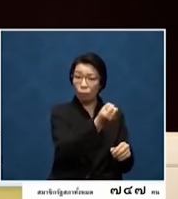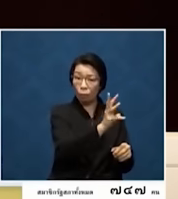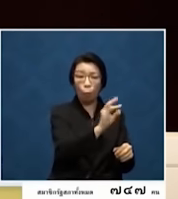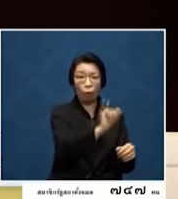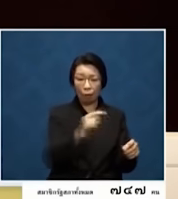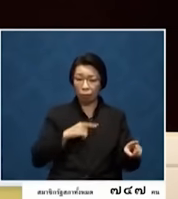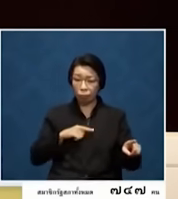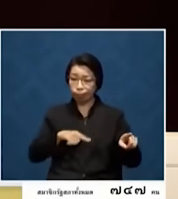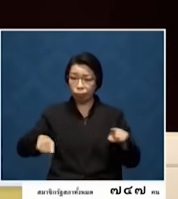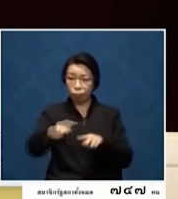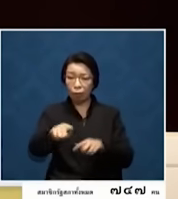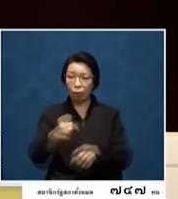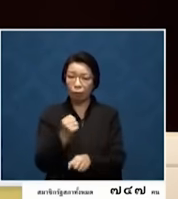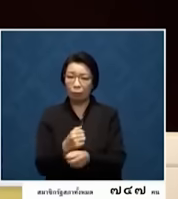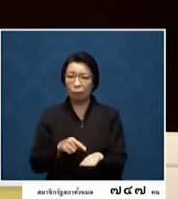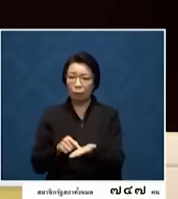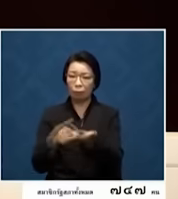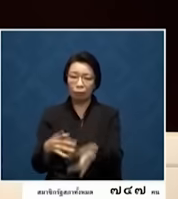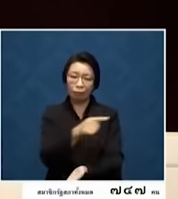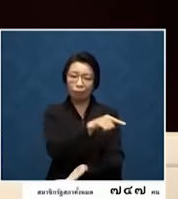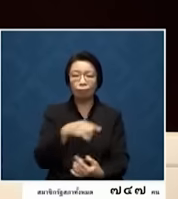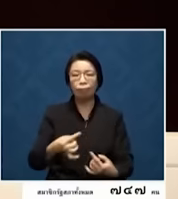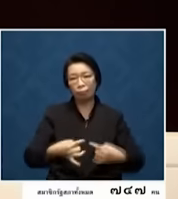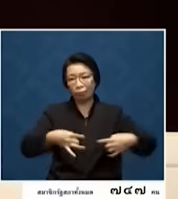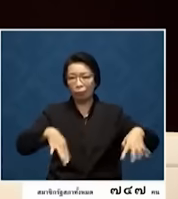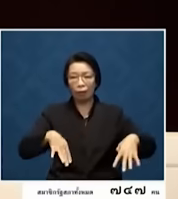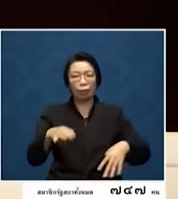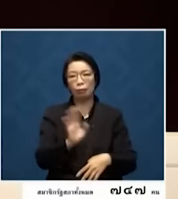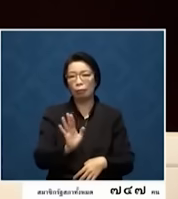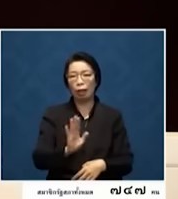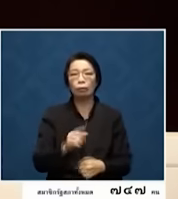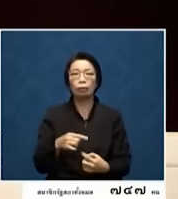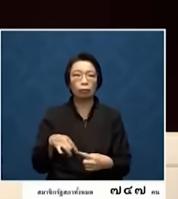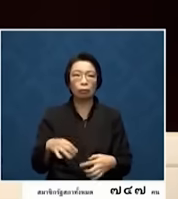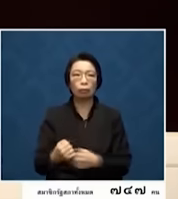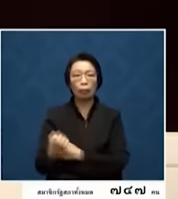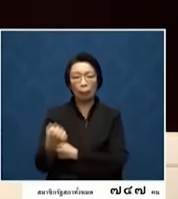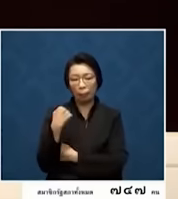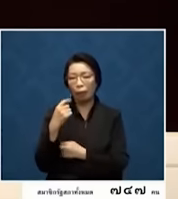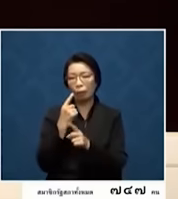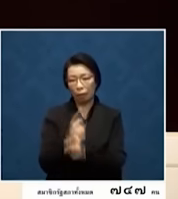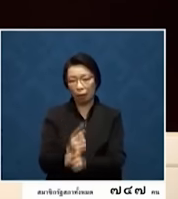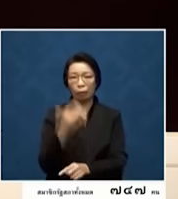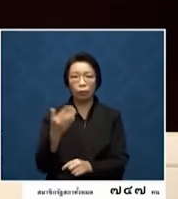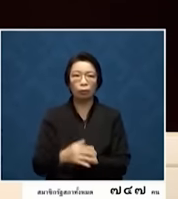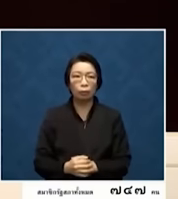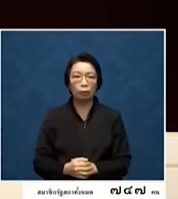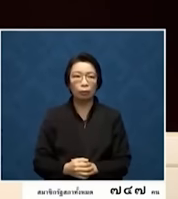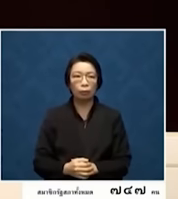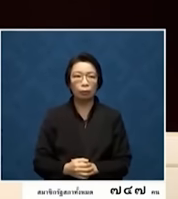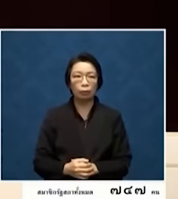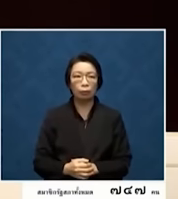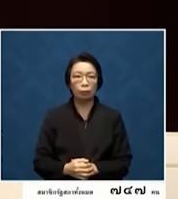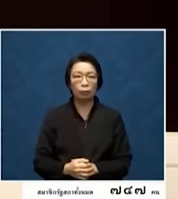ดกับอำนาจของศาลรัฐธรรมนูญซึ่งจะผูกพันเมื่อศาลรัฐธรรมนูญมามันจะผู